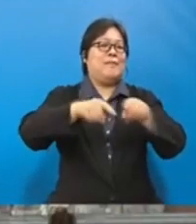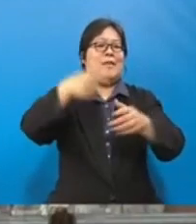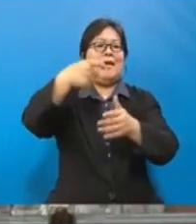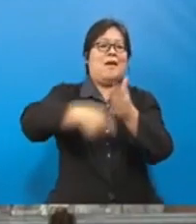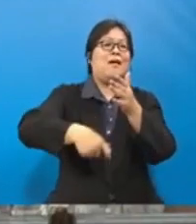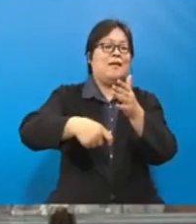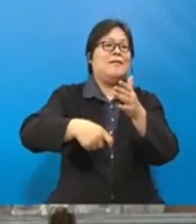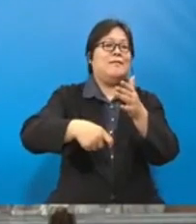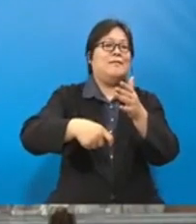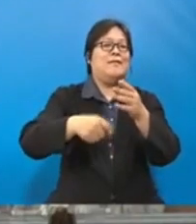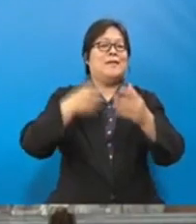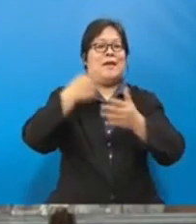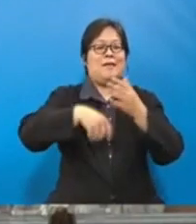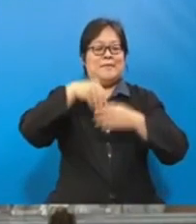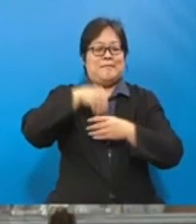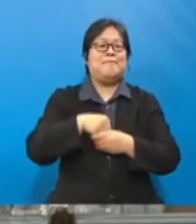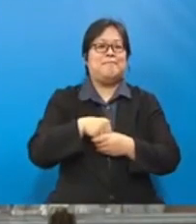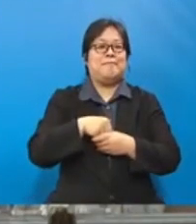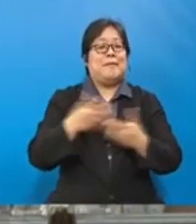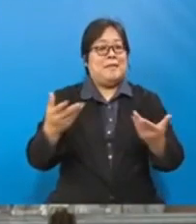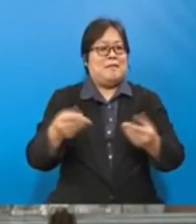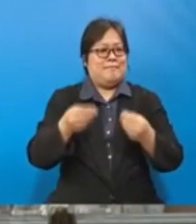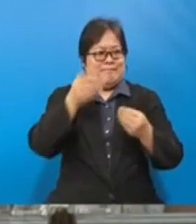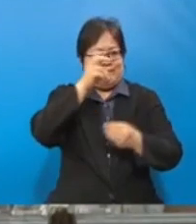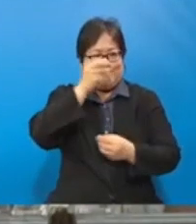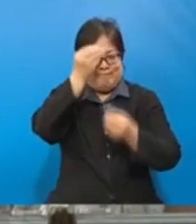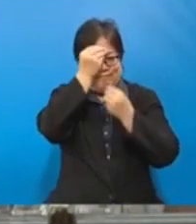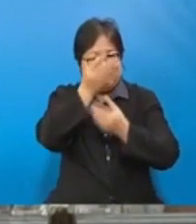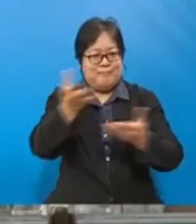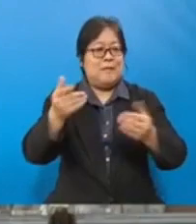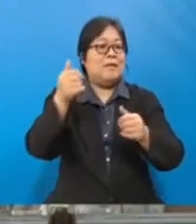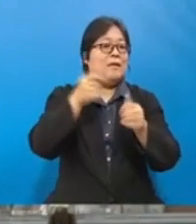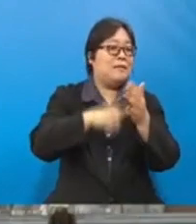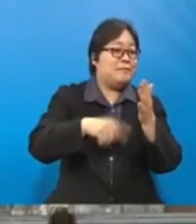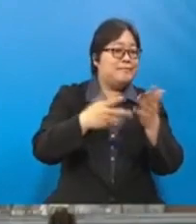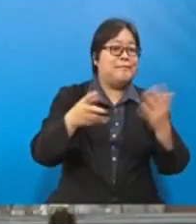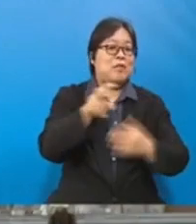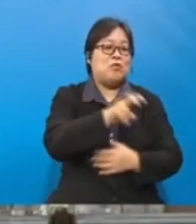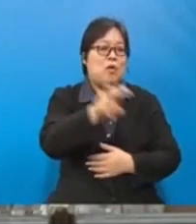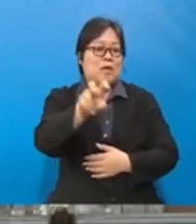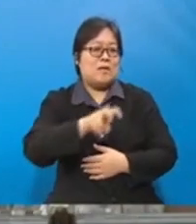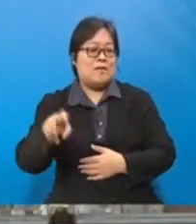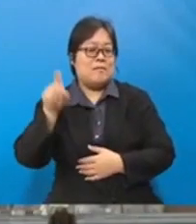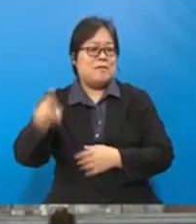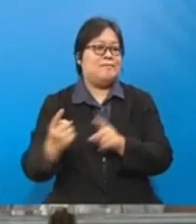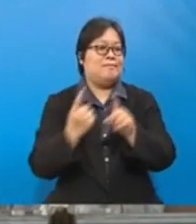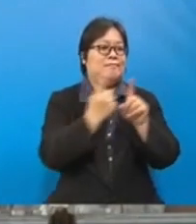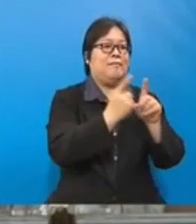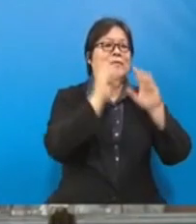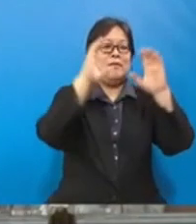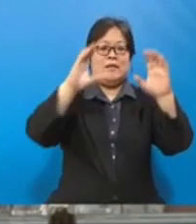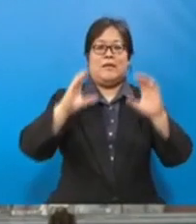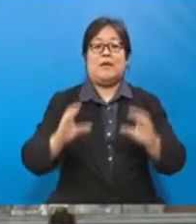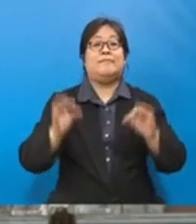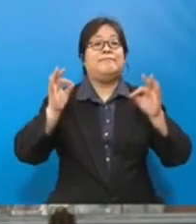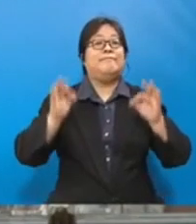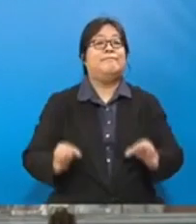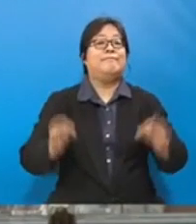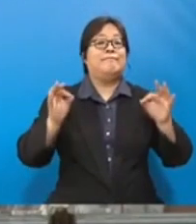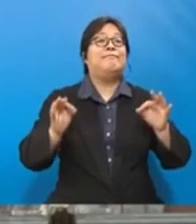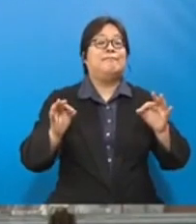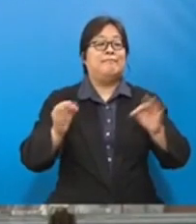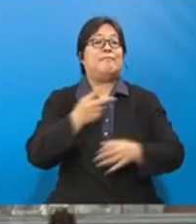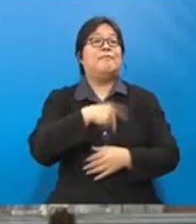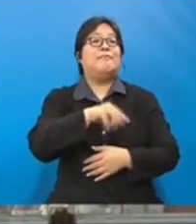harga karbon di pasaran domestik seeing in beri penegasan bahwa sebarang transaksi mistis rahmatullahi tatacara yang diputuskan oleh